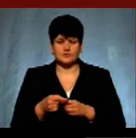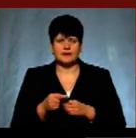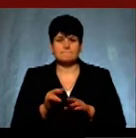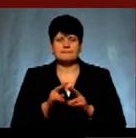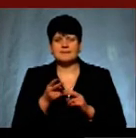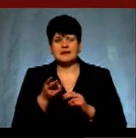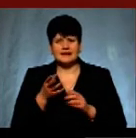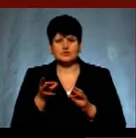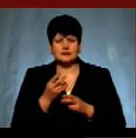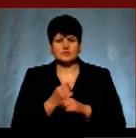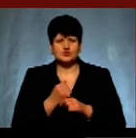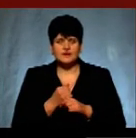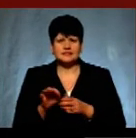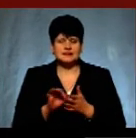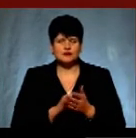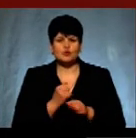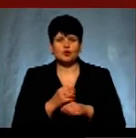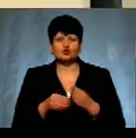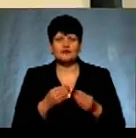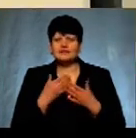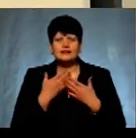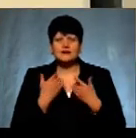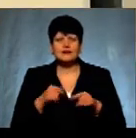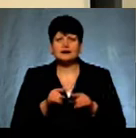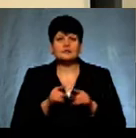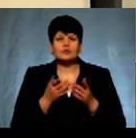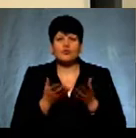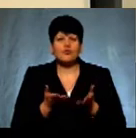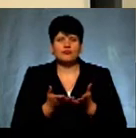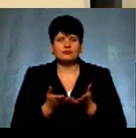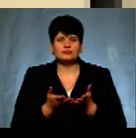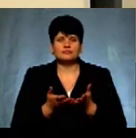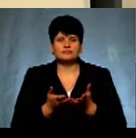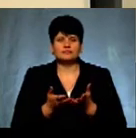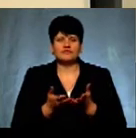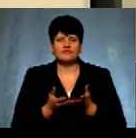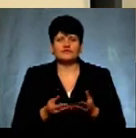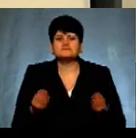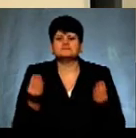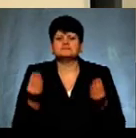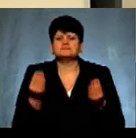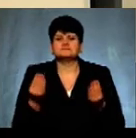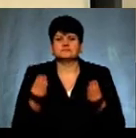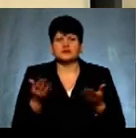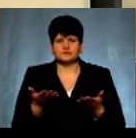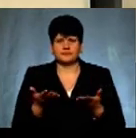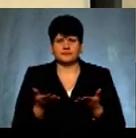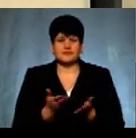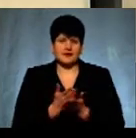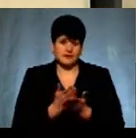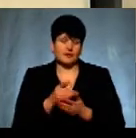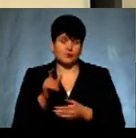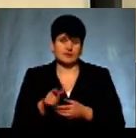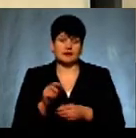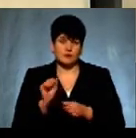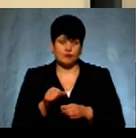паралельно треба працювати з роботодавцем, що ну нема такого вже висококласного, як ви хочете, але є людина, яка